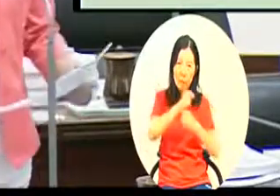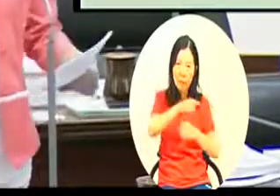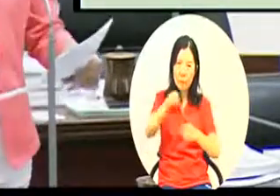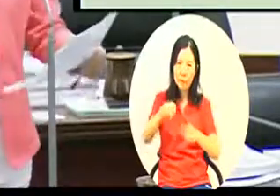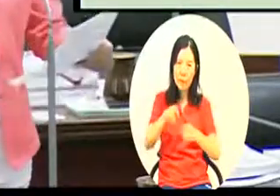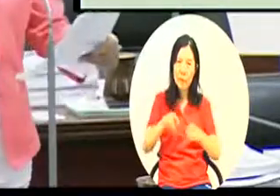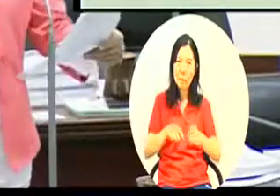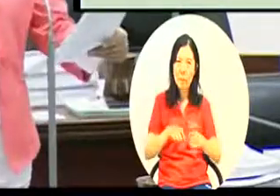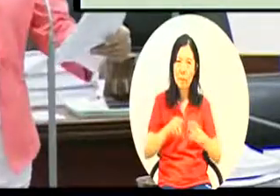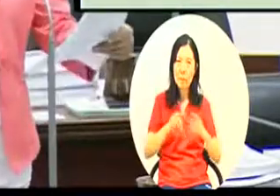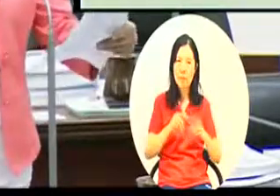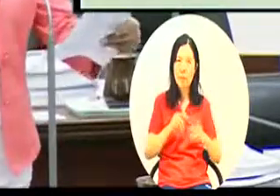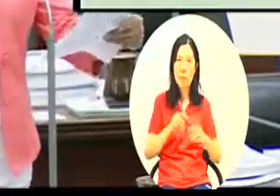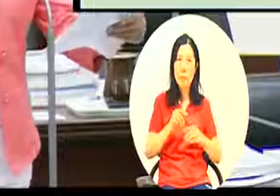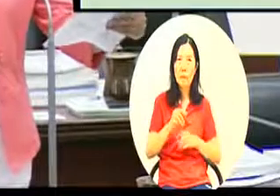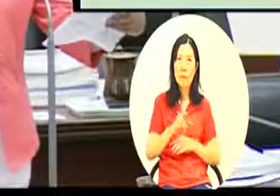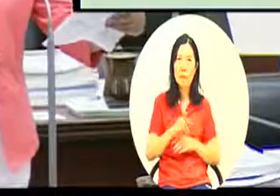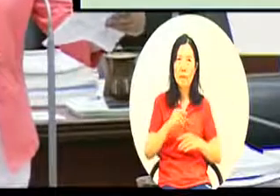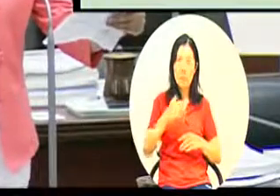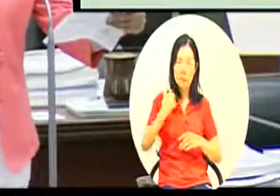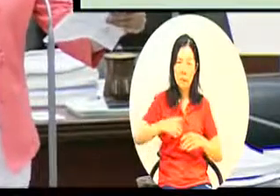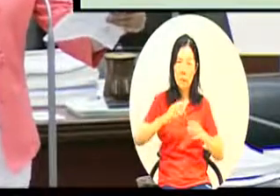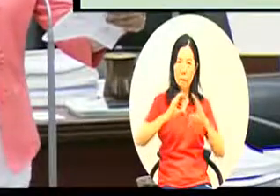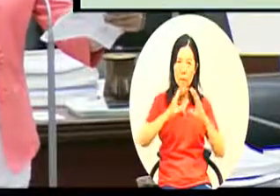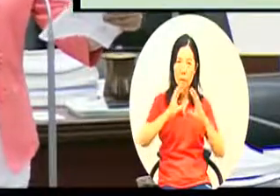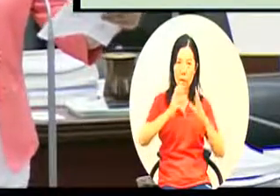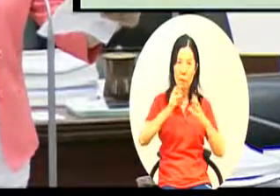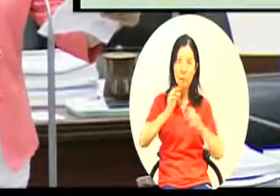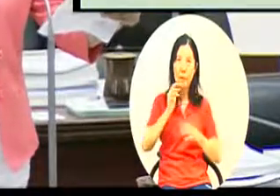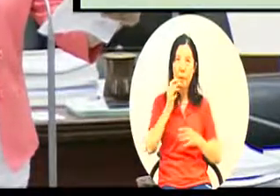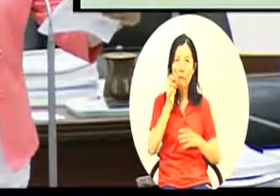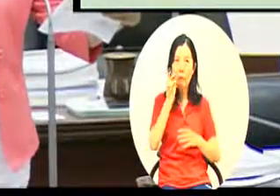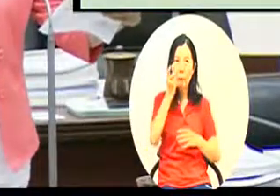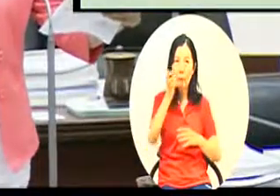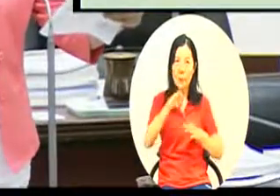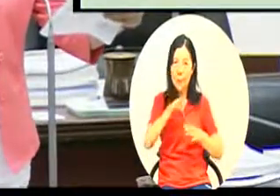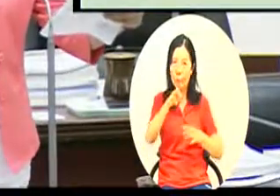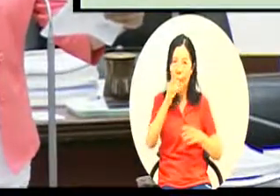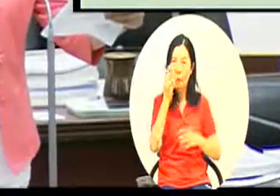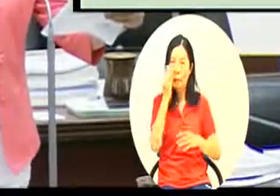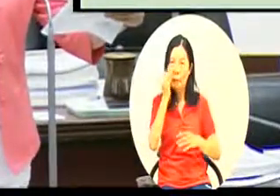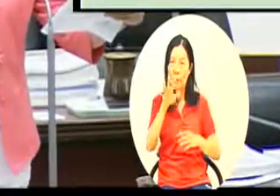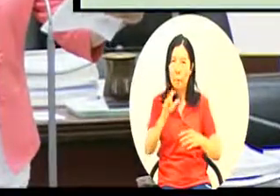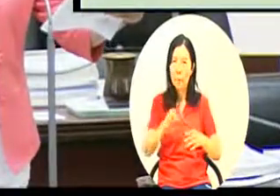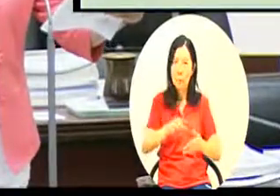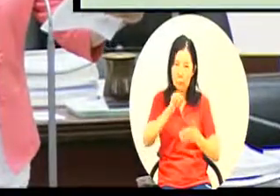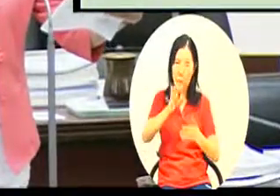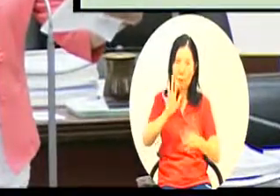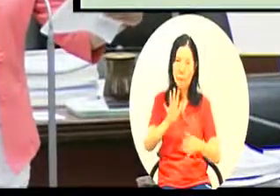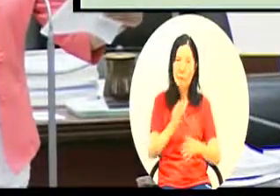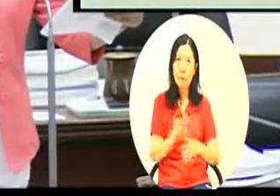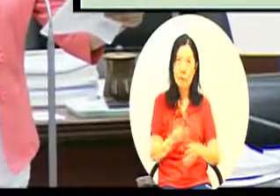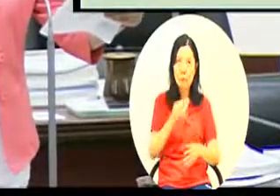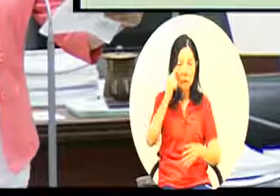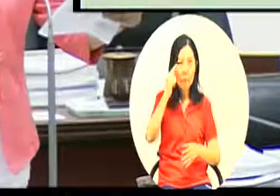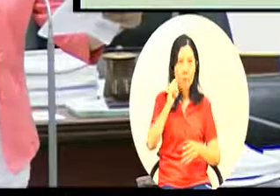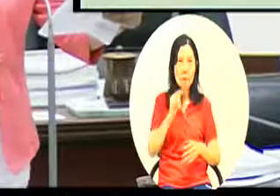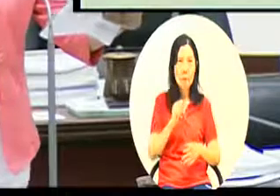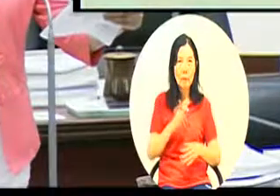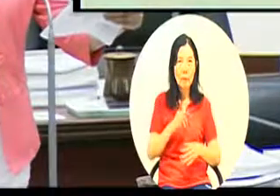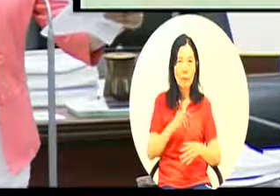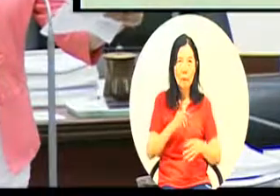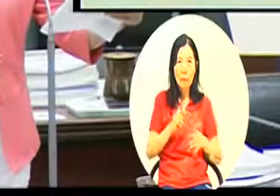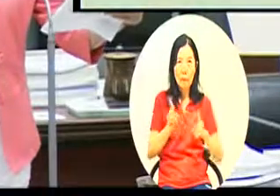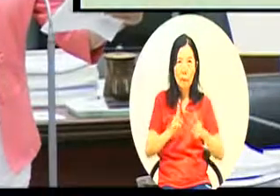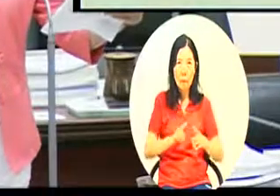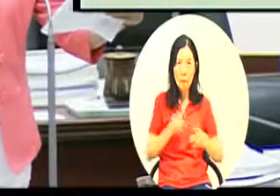去法国参观哈，议长提到一个 议题，我觉得很震撼，至今印